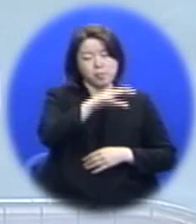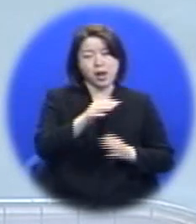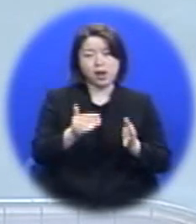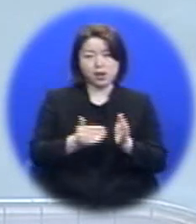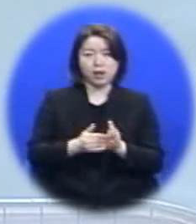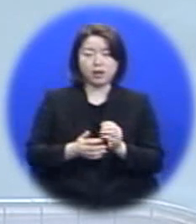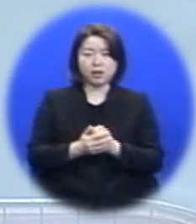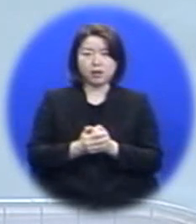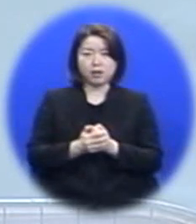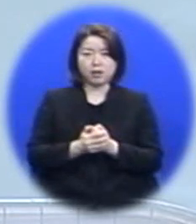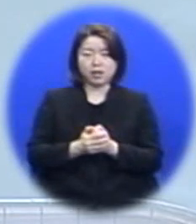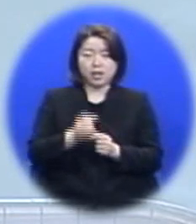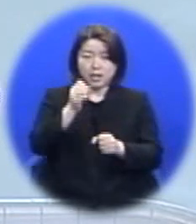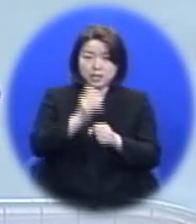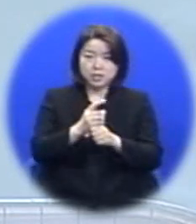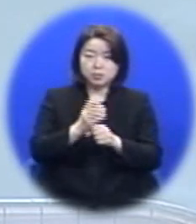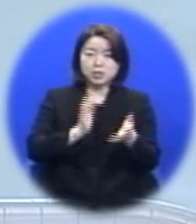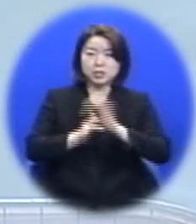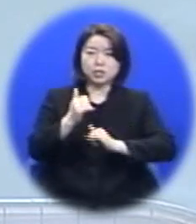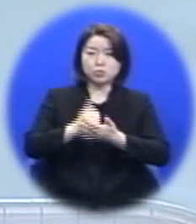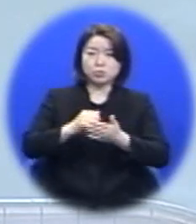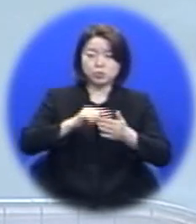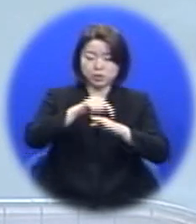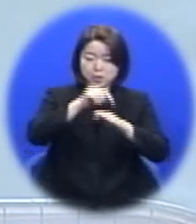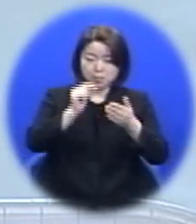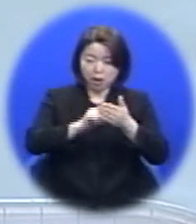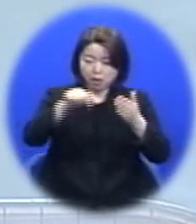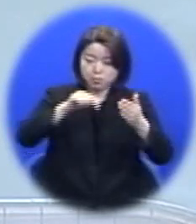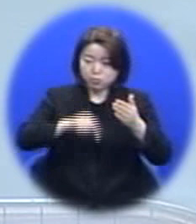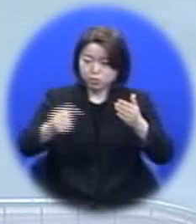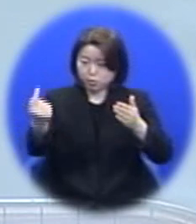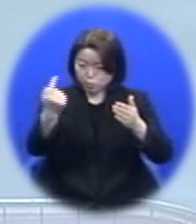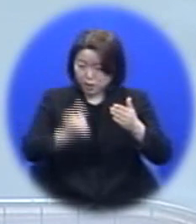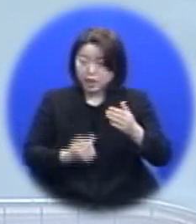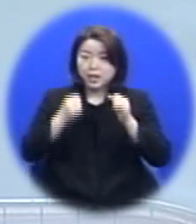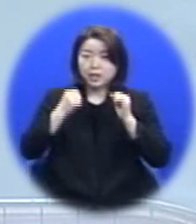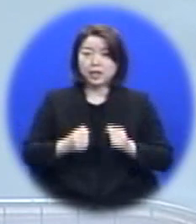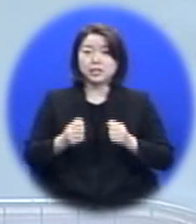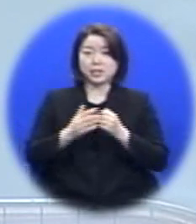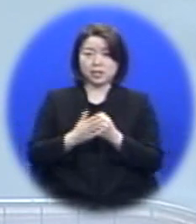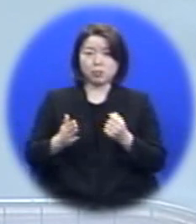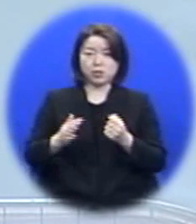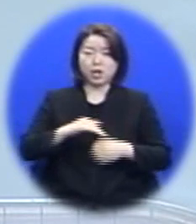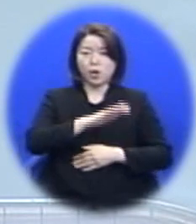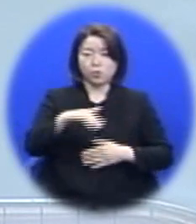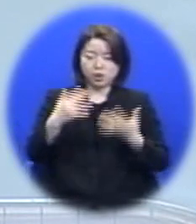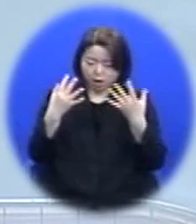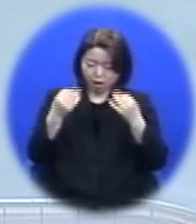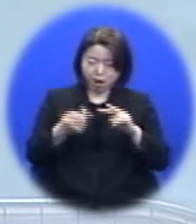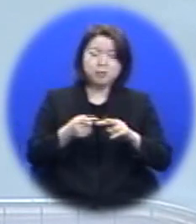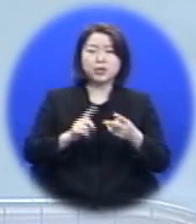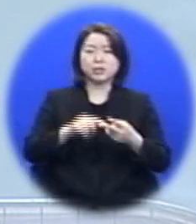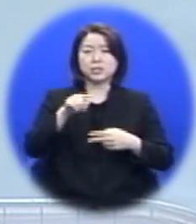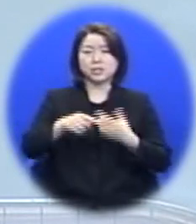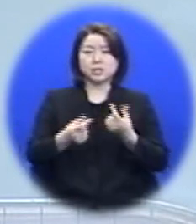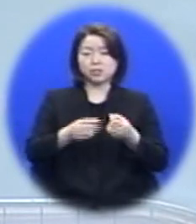우리에게는 예수님이 이미 우리 마음의 중심에 와 계시기 때문에 우리를 얼마든지 그렇게 인도하십니다.